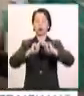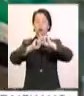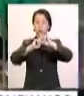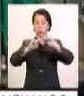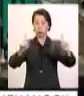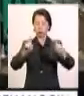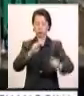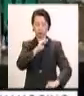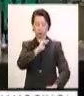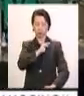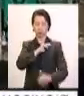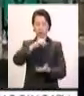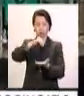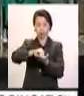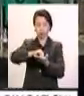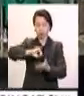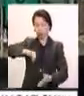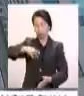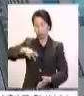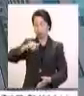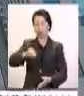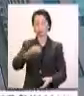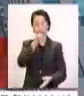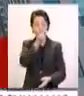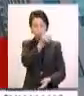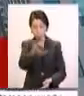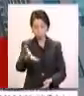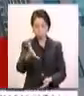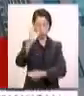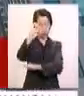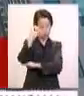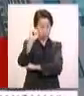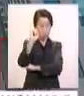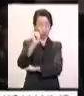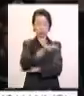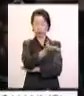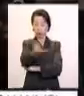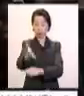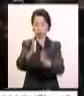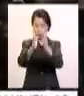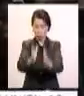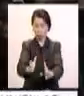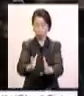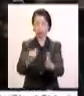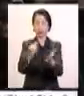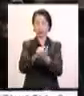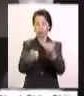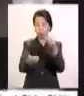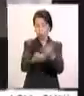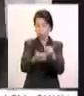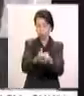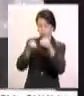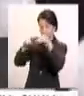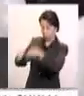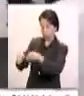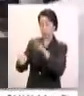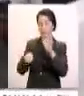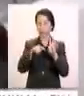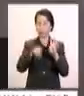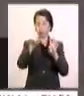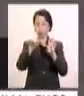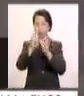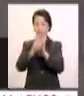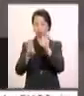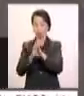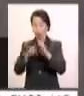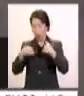Bagaimanapun, Menteri di Jabatan Perdana Menteri memberitahu jaminan kepada pendeposit yang defisit RM4.1 bilion